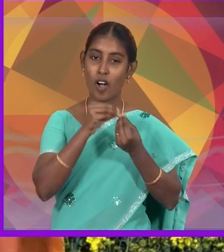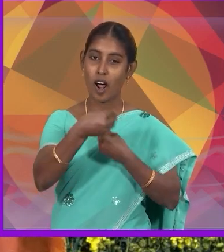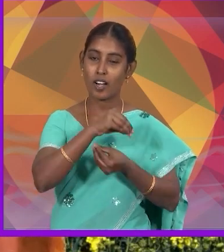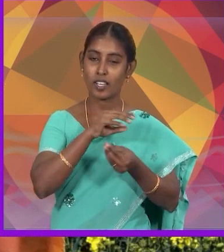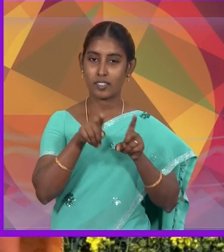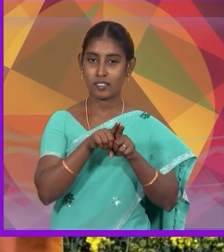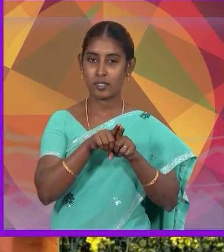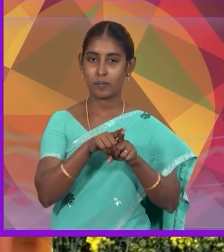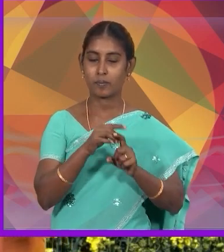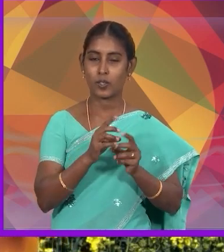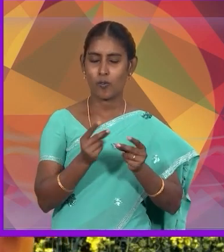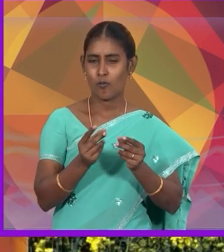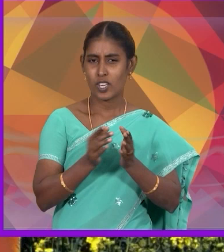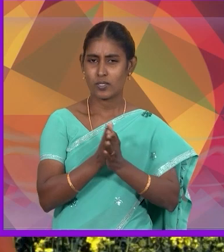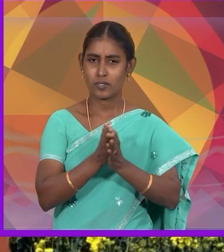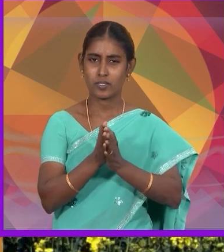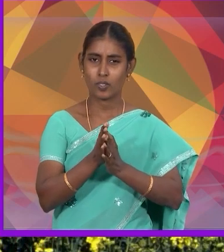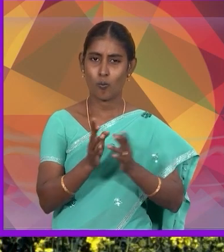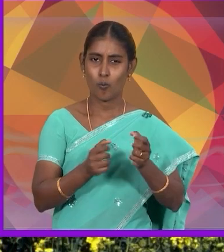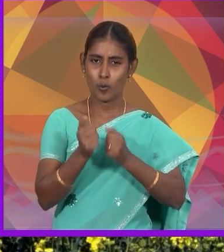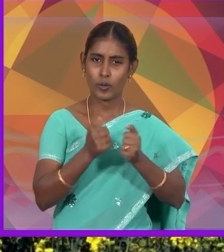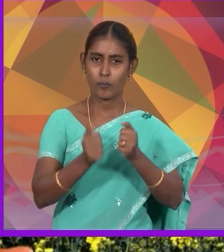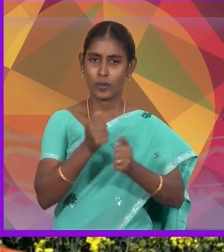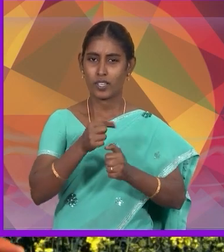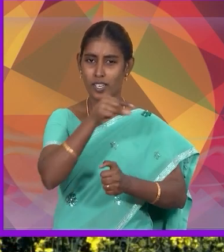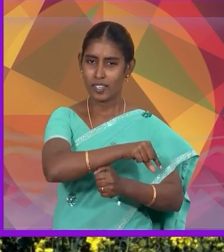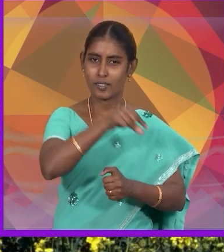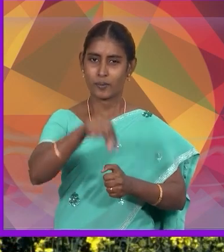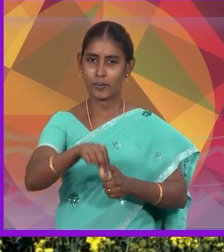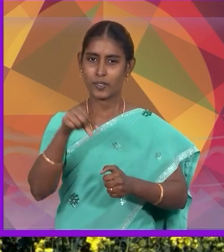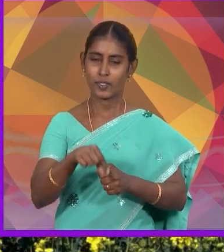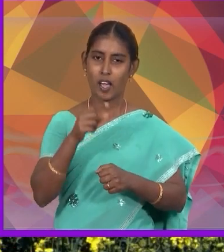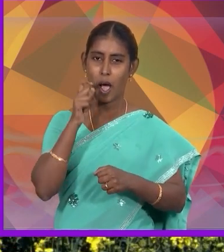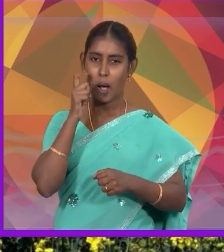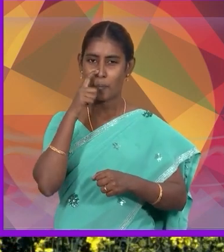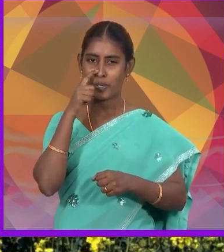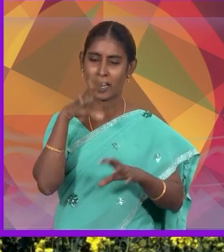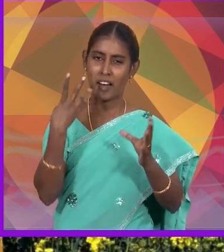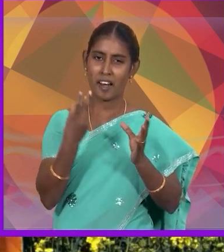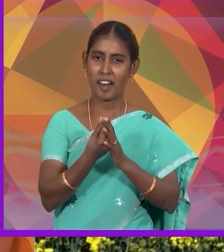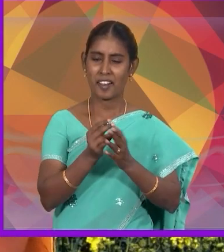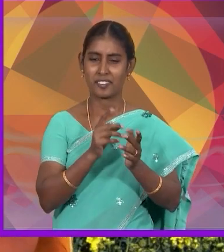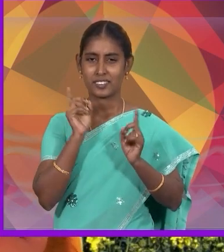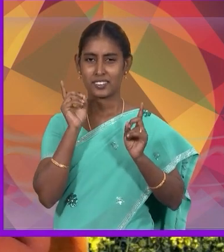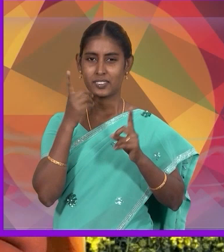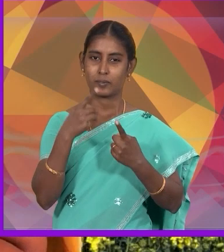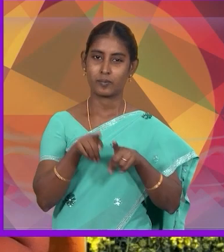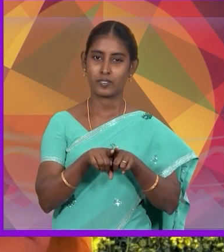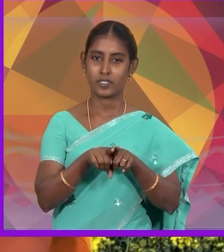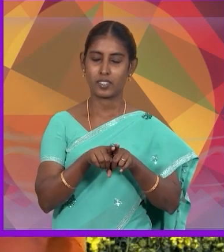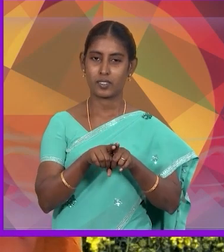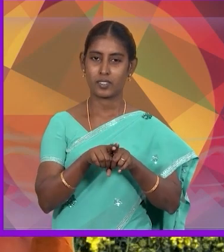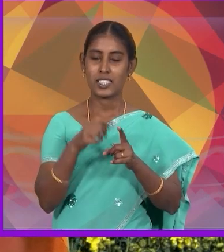மாதிரி நாட்டுற சுறுசுறுப்பா ஓடி ஓடி நட்டுறா, நான் முந்தியா நீ முந்தியா கேலி கிண்டல் பேசிக்கிட்டு பெண்கள்லாம் அப்பெல்லாம் உறவு முறையை